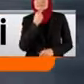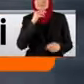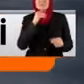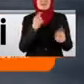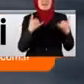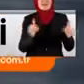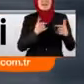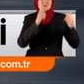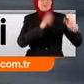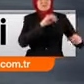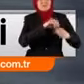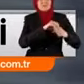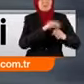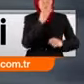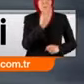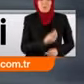orada aldı